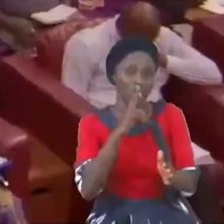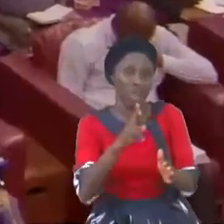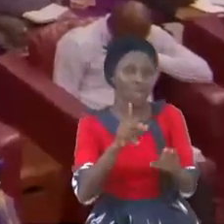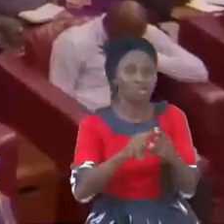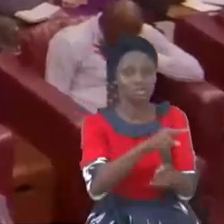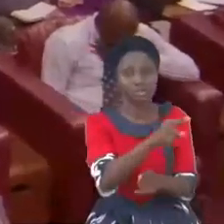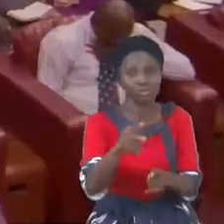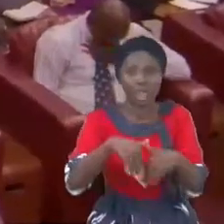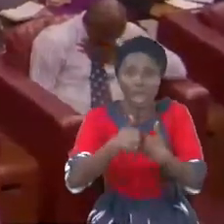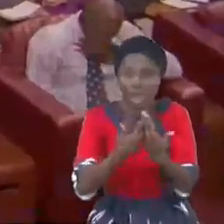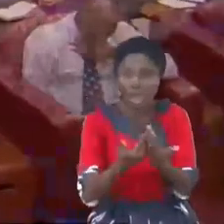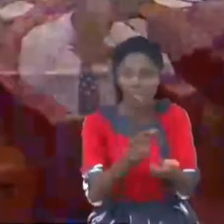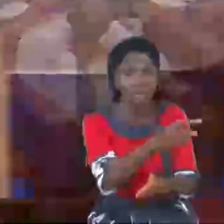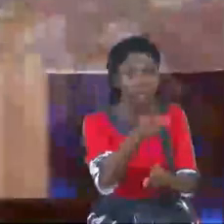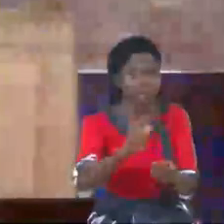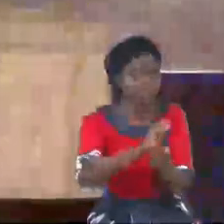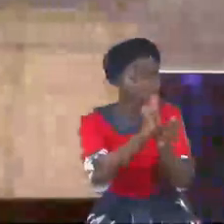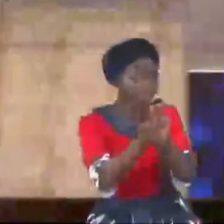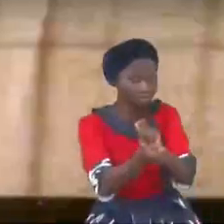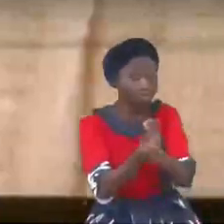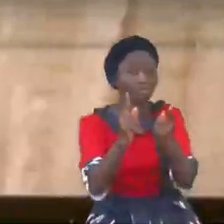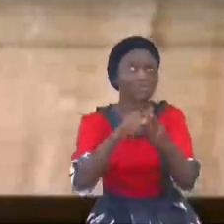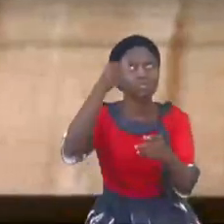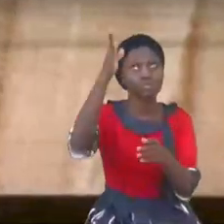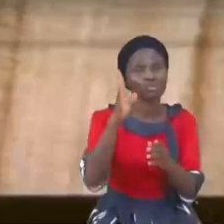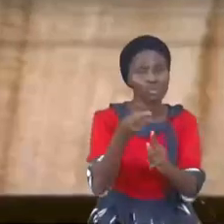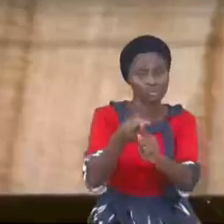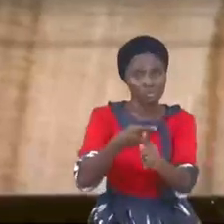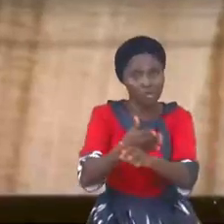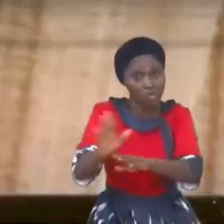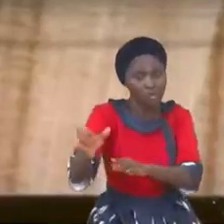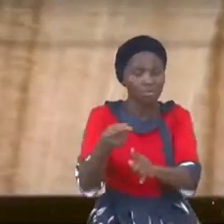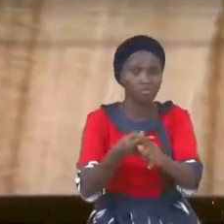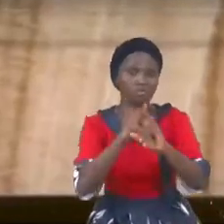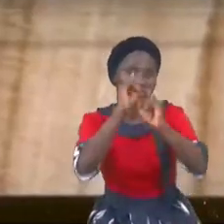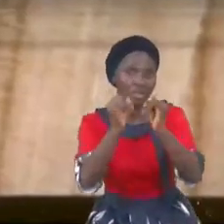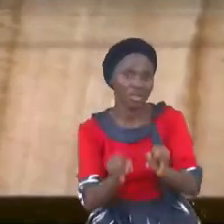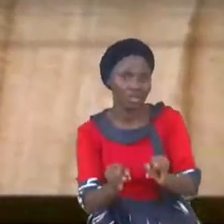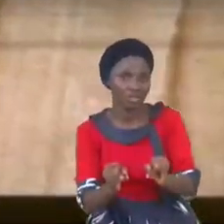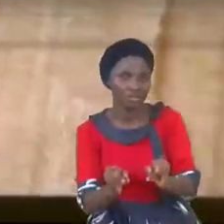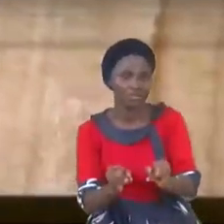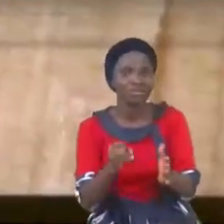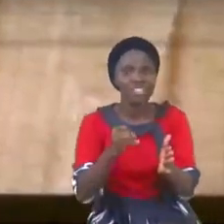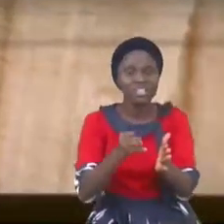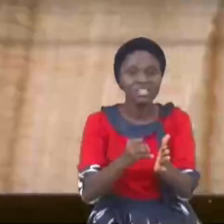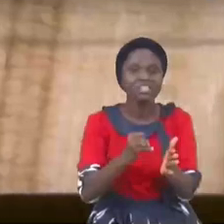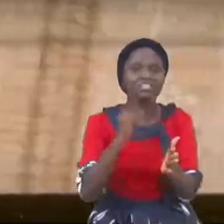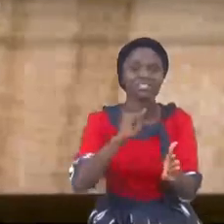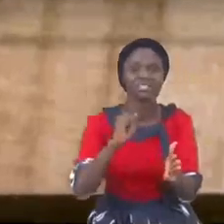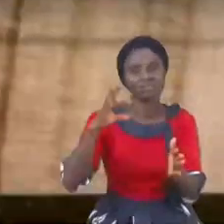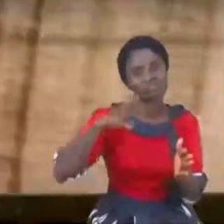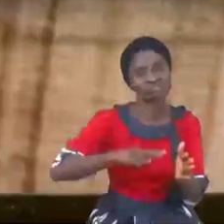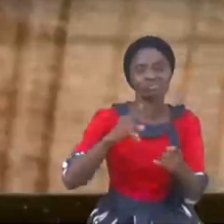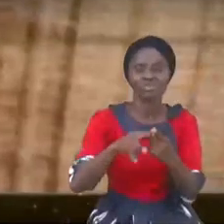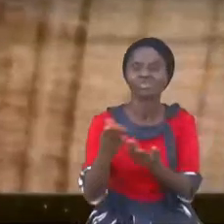êtes convertis à Dieu. Alors cela est bénéfique de servir le Seigneur. C'est avantageux de